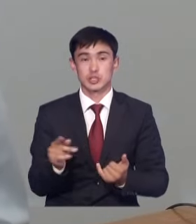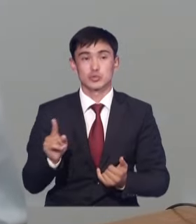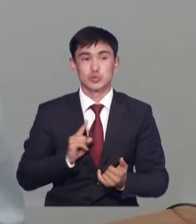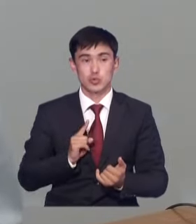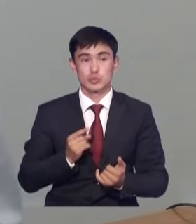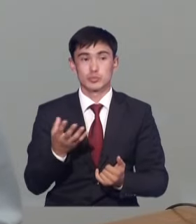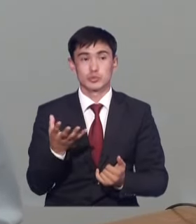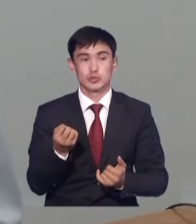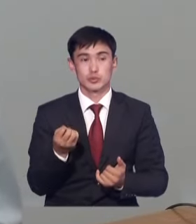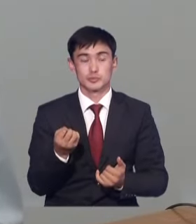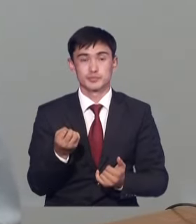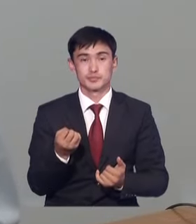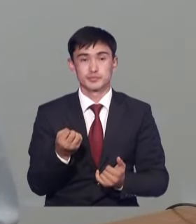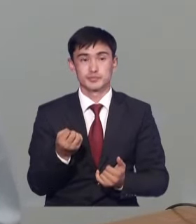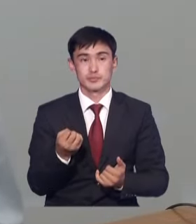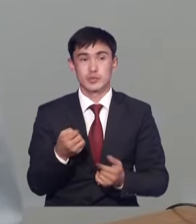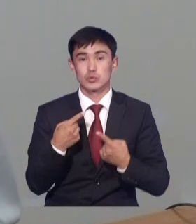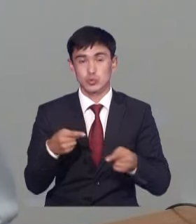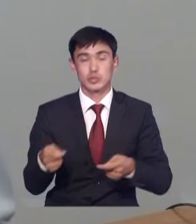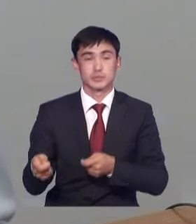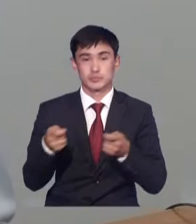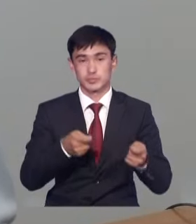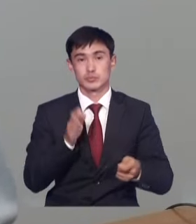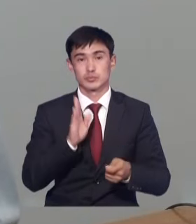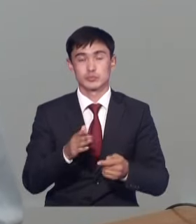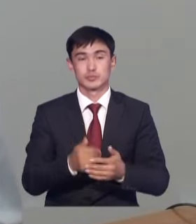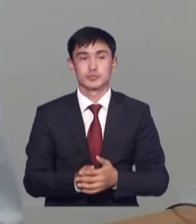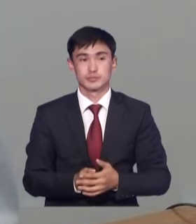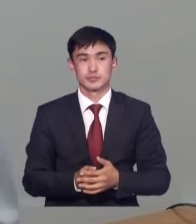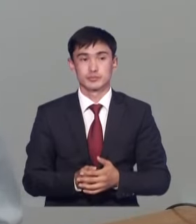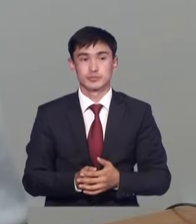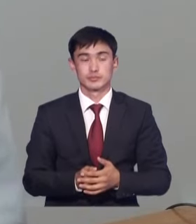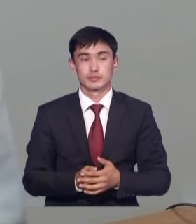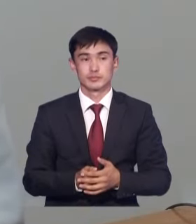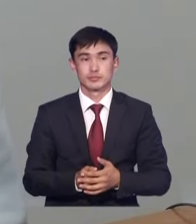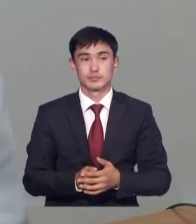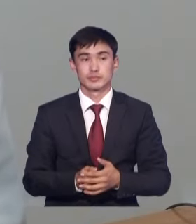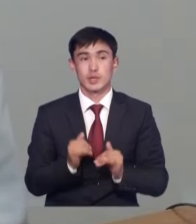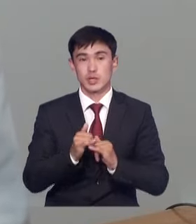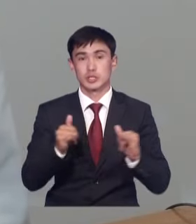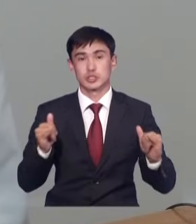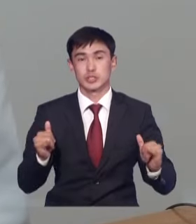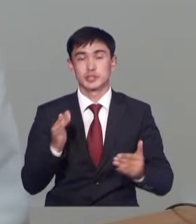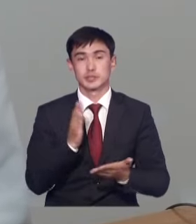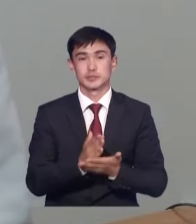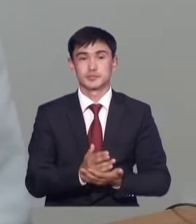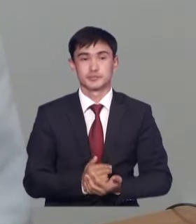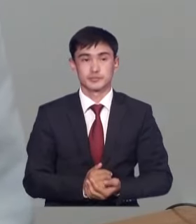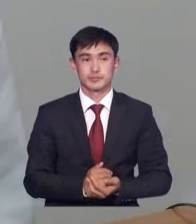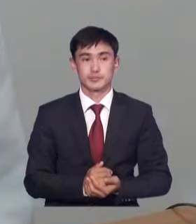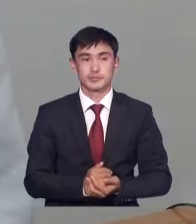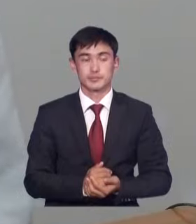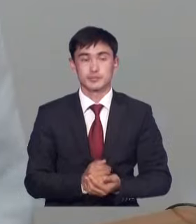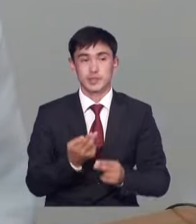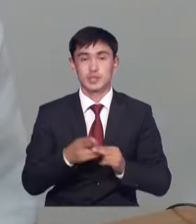еще вот другие оборудования. То есть расширение идет, и